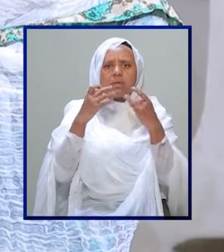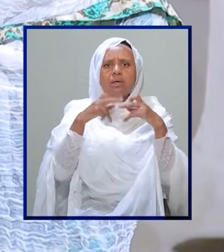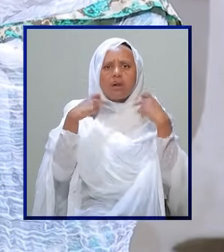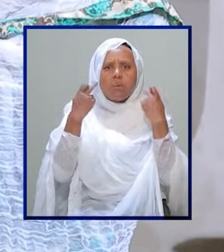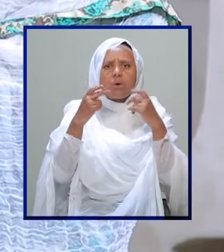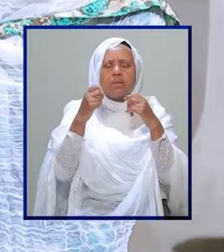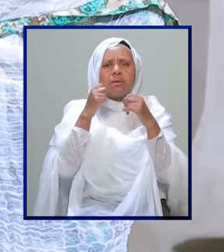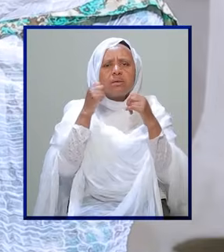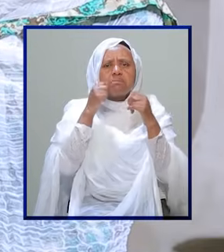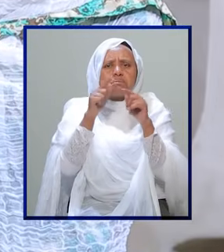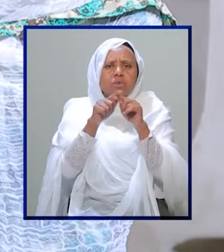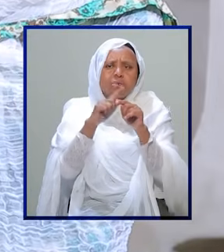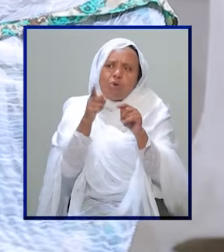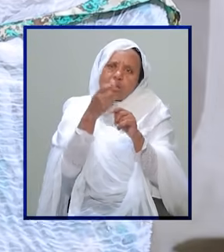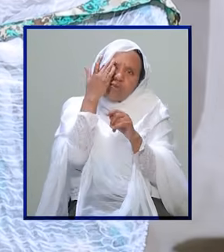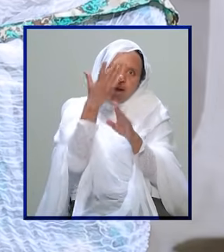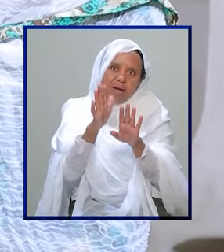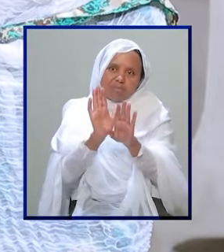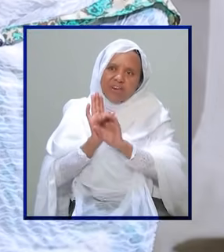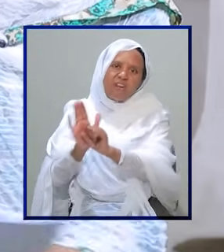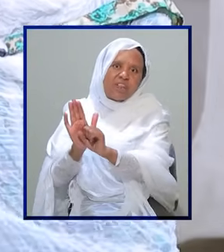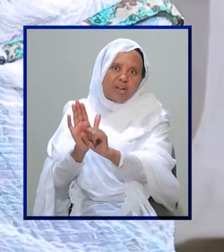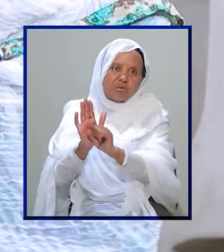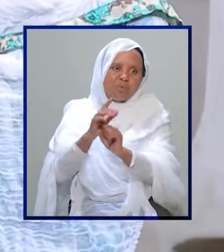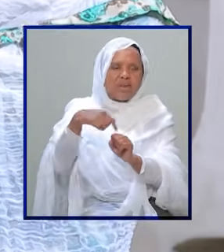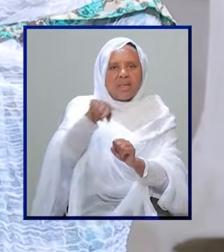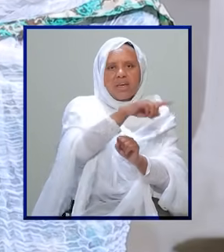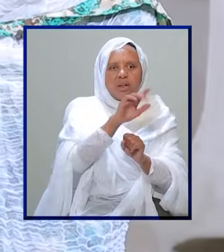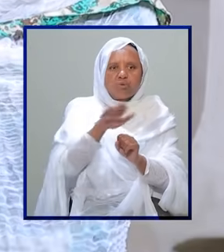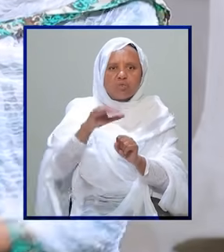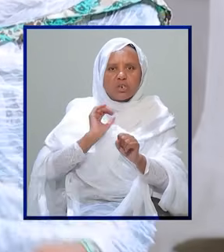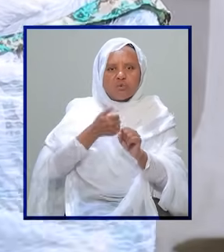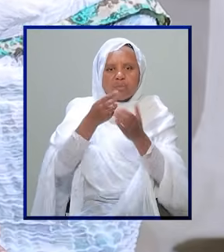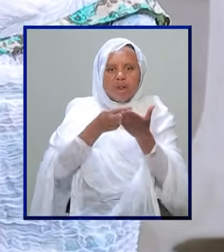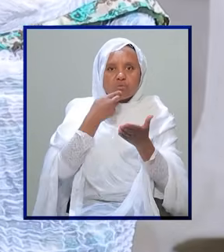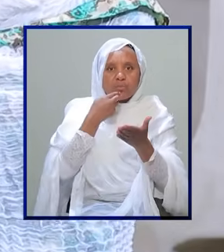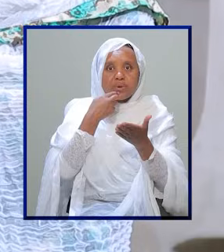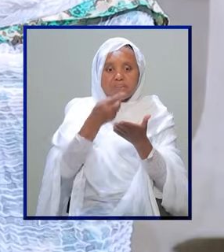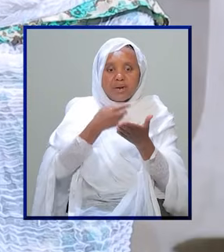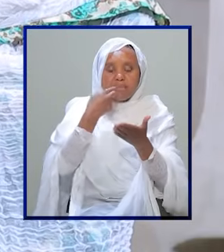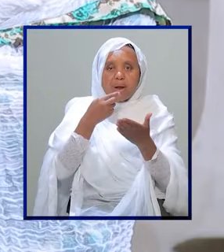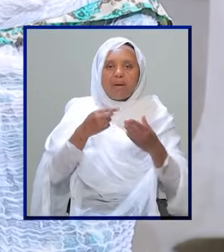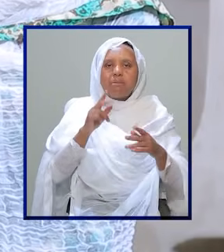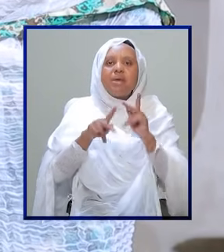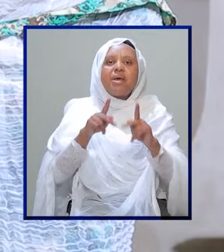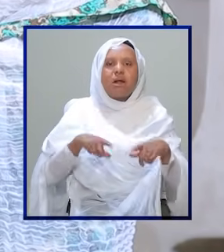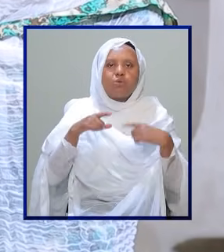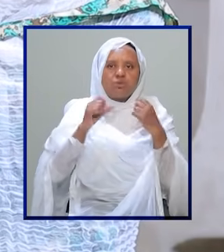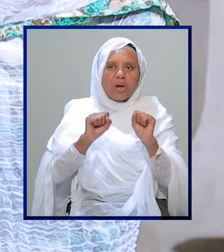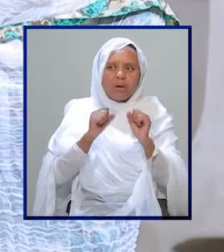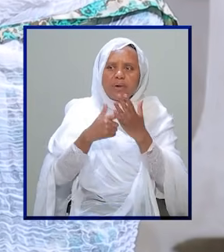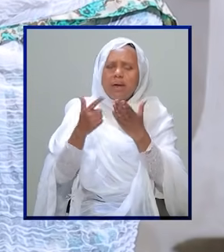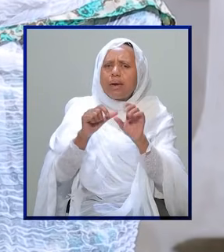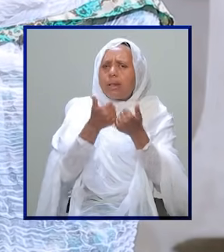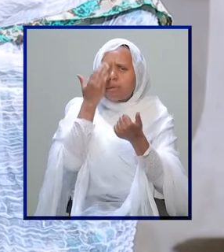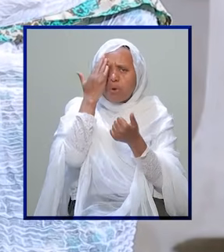ሚስትም መሆናቸውን አናቅም ገፍተናቸው ሄደን ልጆቻችን የምናስቆርብ የምንቀበል ምእመናን ይኖራልና እንደው ያንን